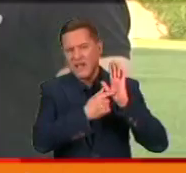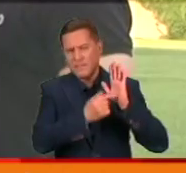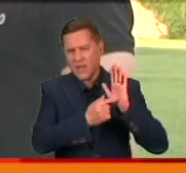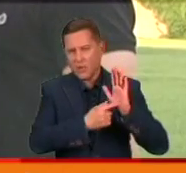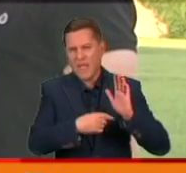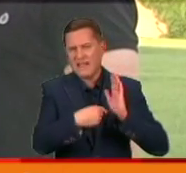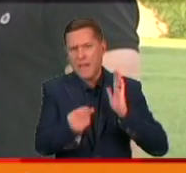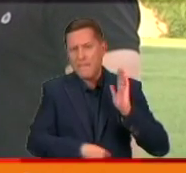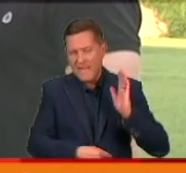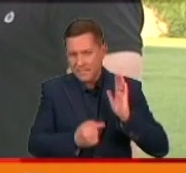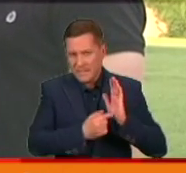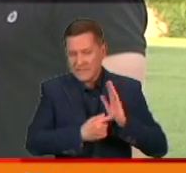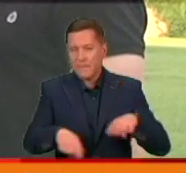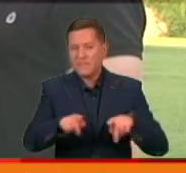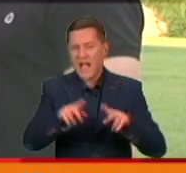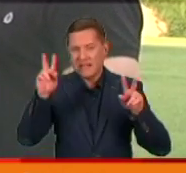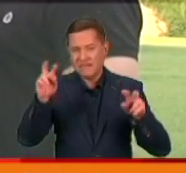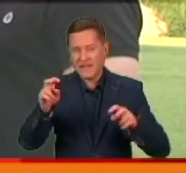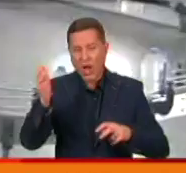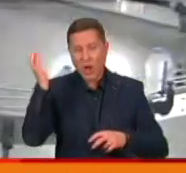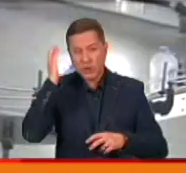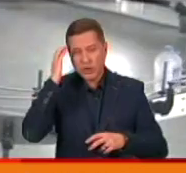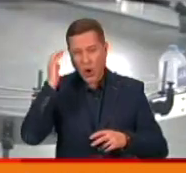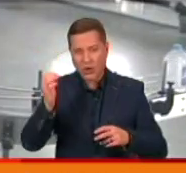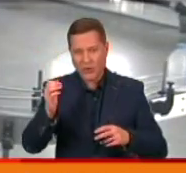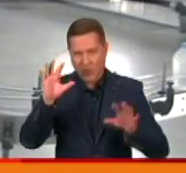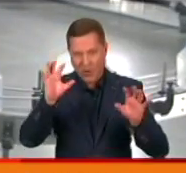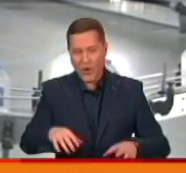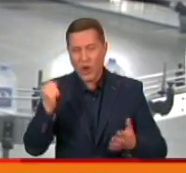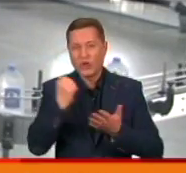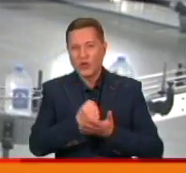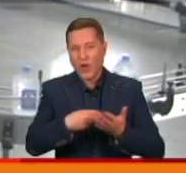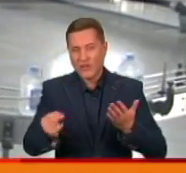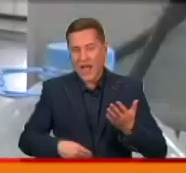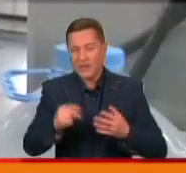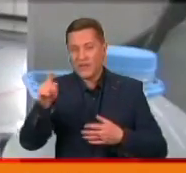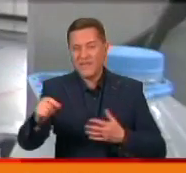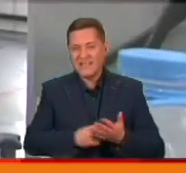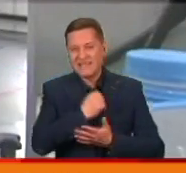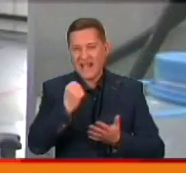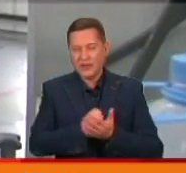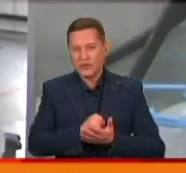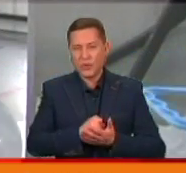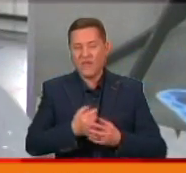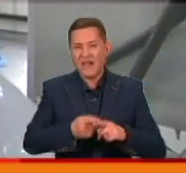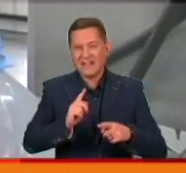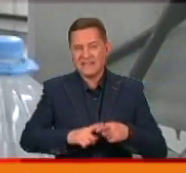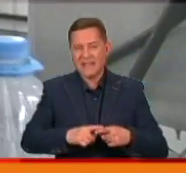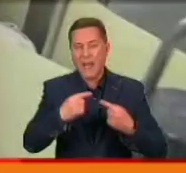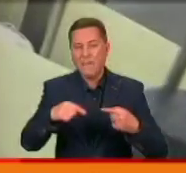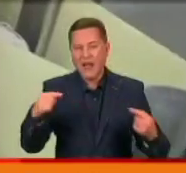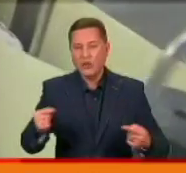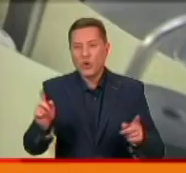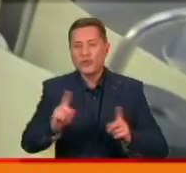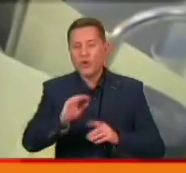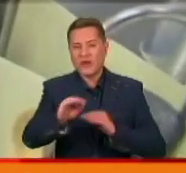підписом. Вочевидь, так званого чорного нотаріуса. Напередодні той зареєстрував на рейдерів нерухоме майно, що